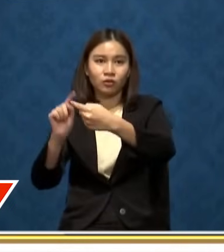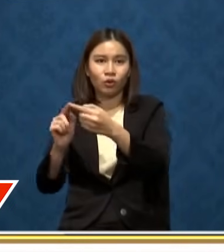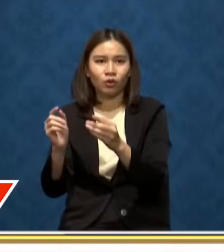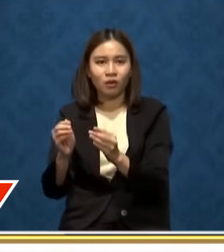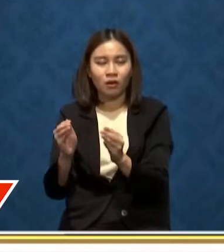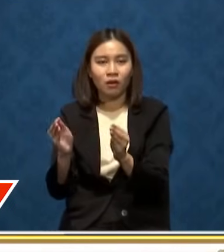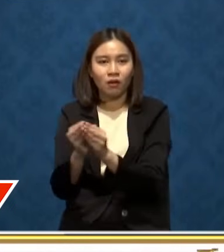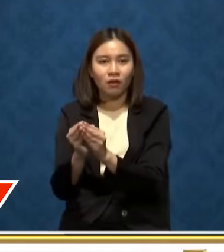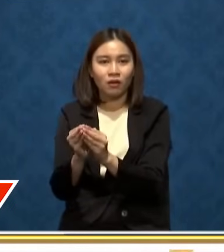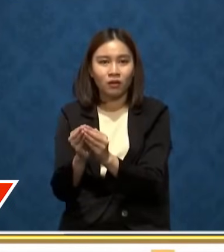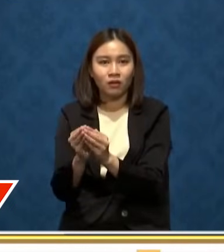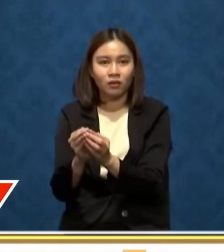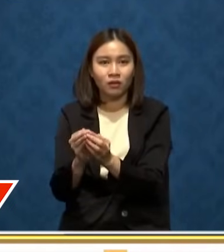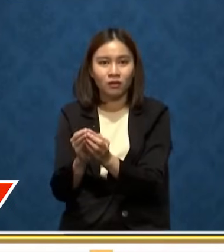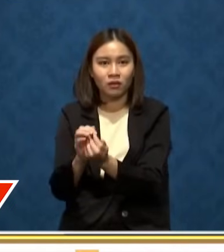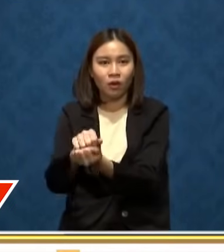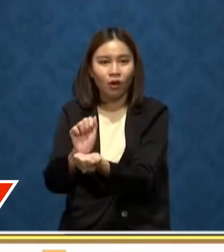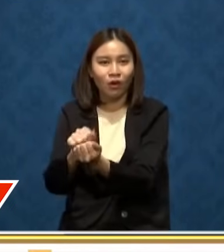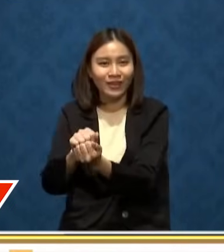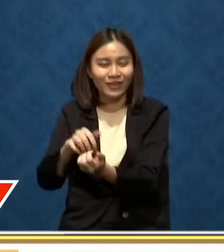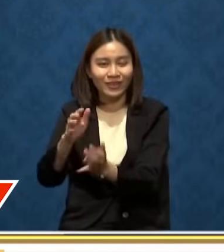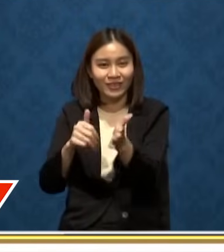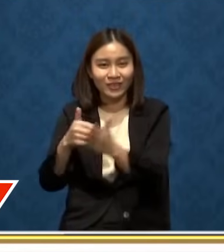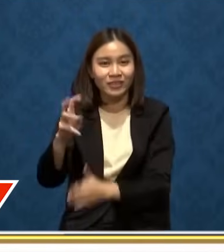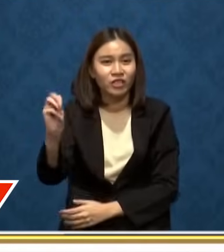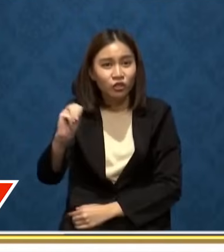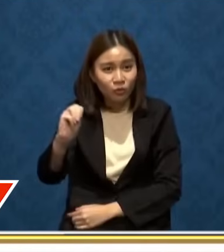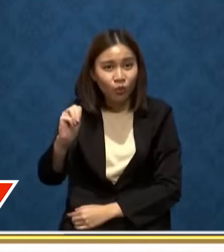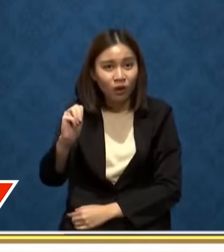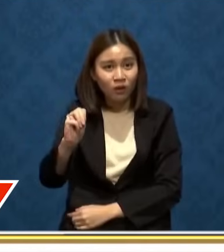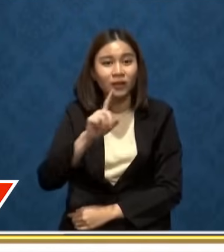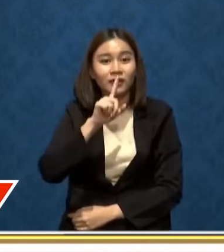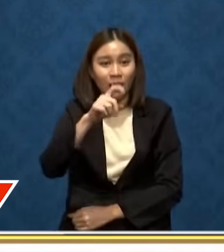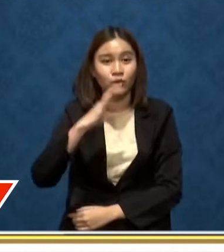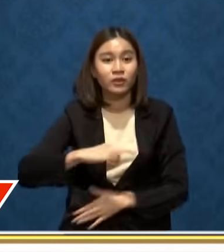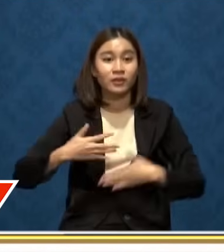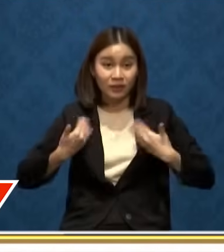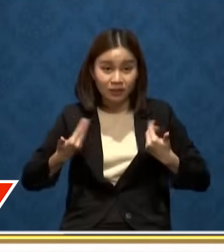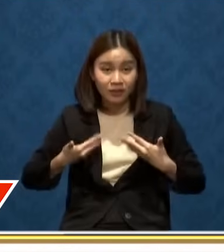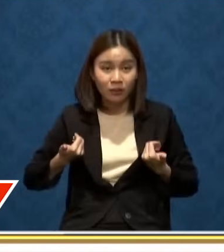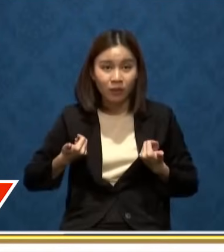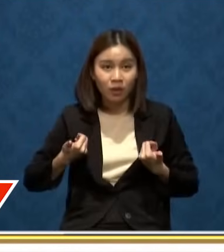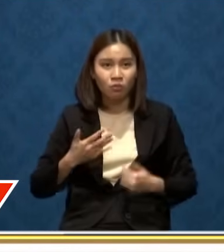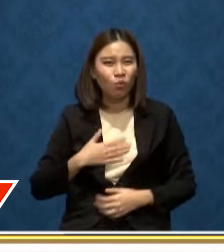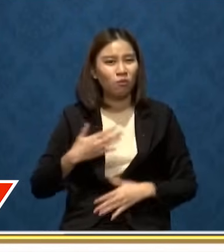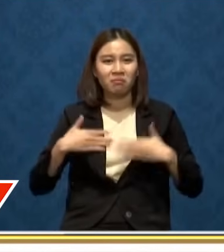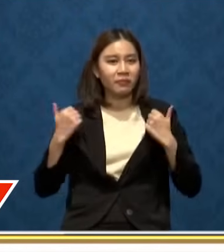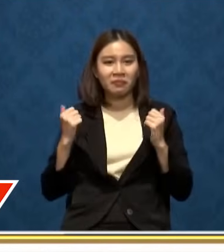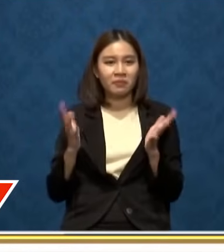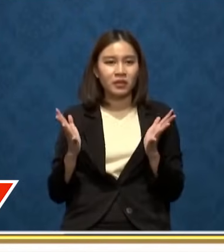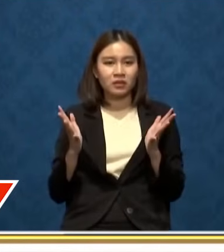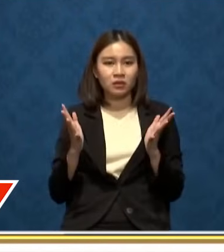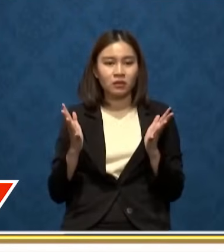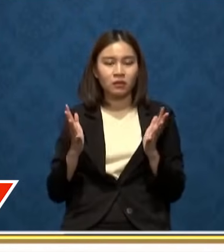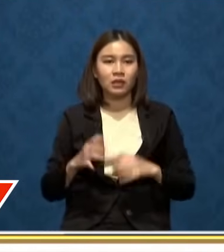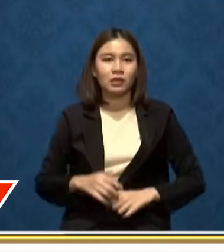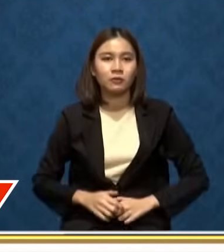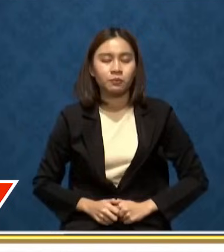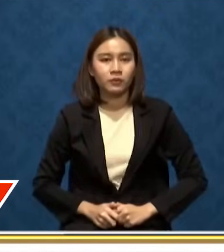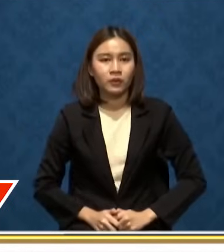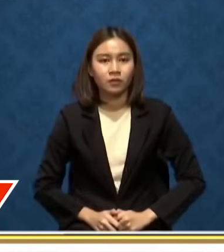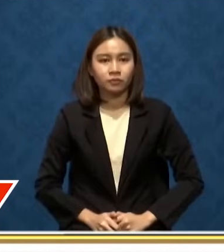ฮะดีใจไหมครับเราเหนือกว่าเขาดีใจไหมครับผมไม่ดีใจด้วยนะครับ